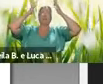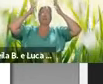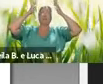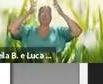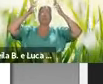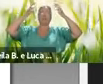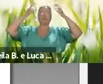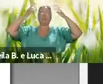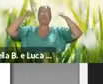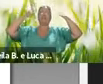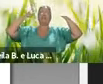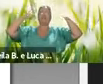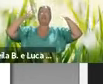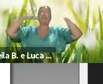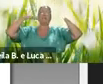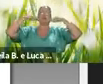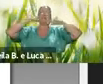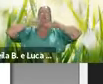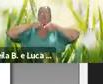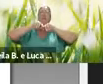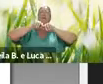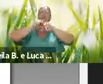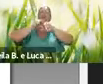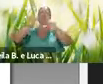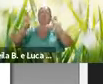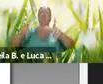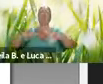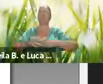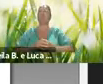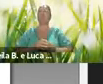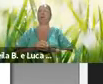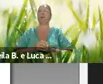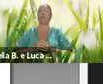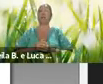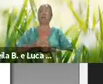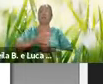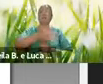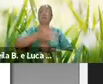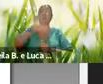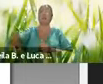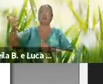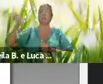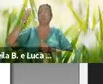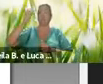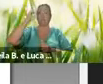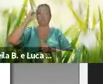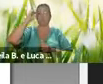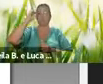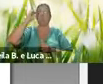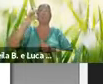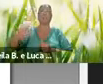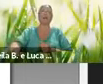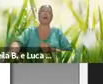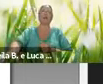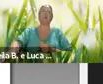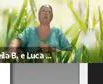quando arrivava nel cervello andava verso la bocca e usciva come parola che le persone